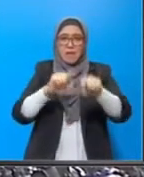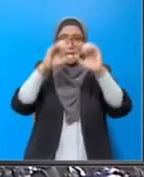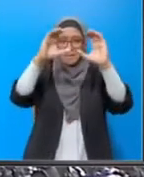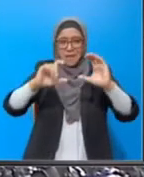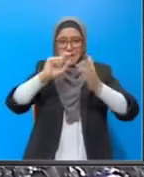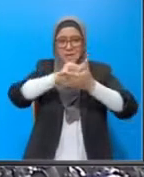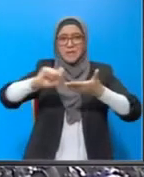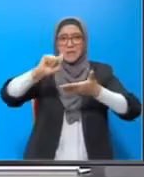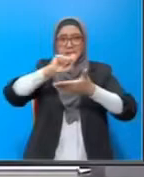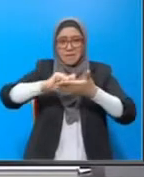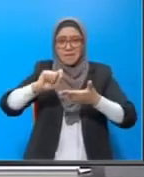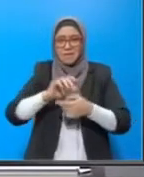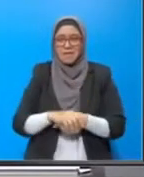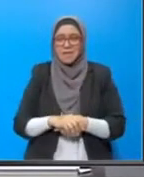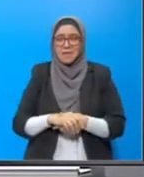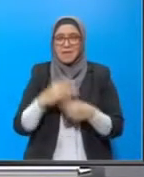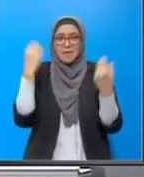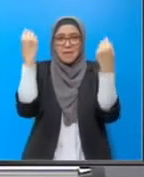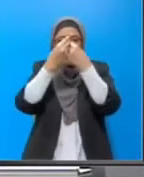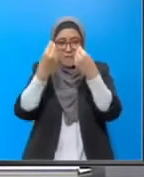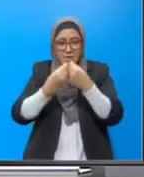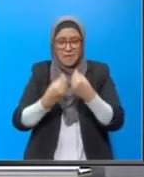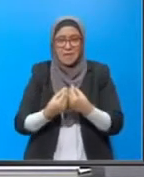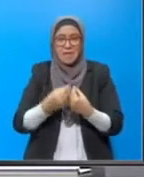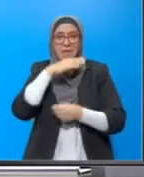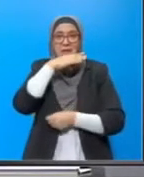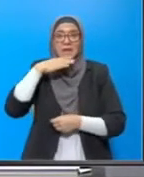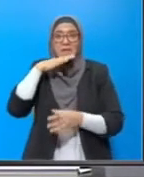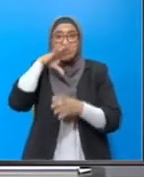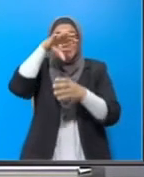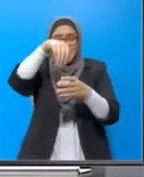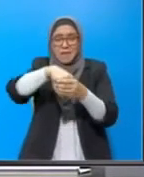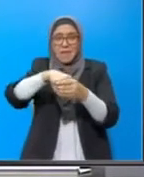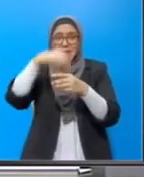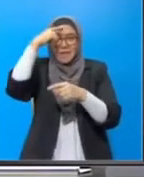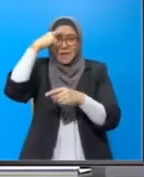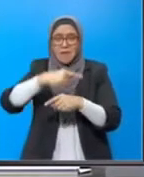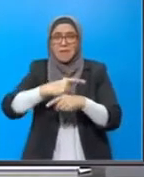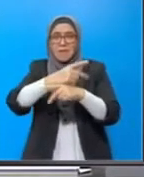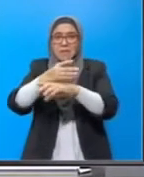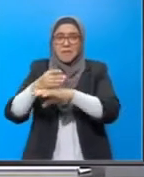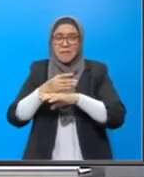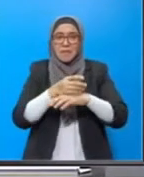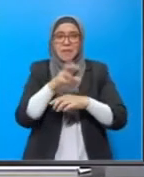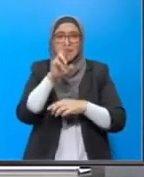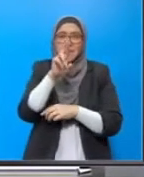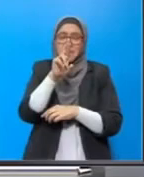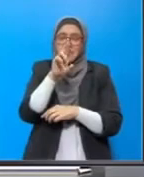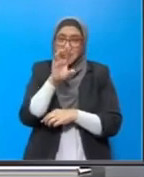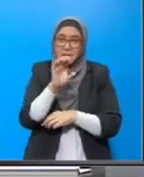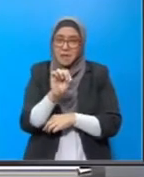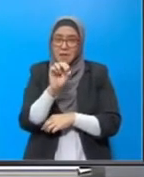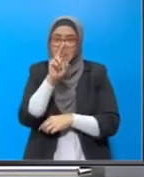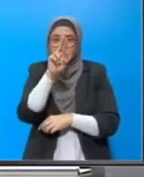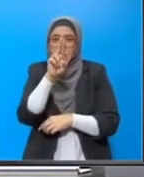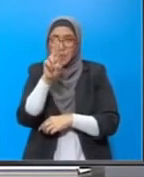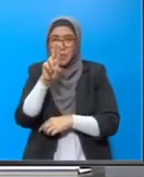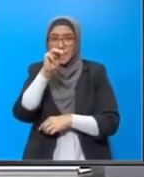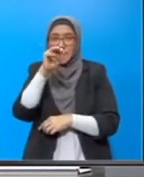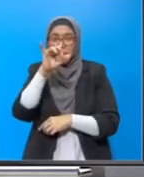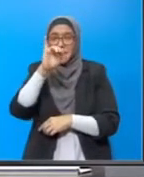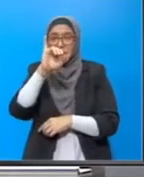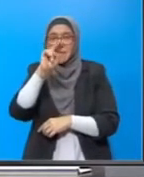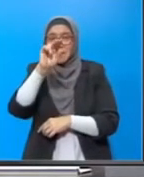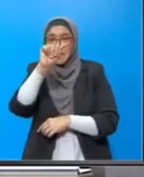mana kalian dari segi statistik beliau yang terlibat dalam ternakkan ruminants dengan Eyang Subu tadi dari segi program